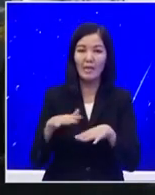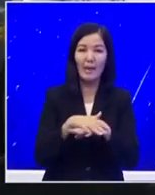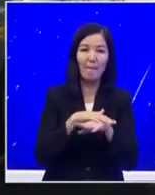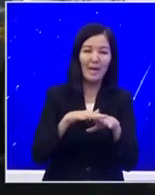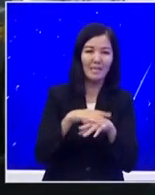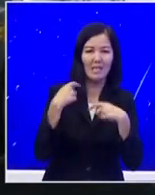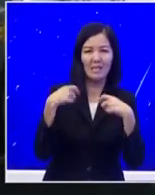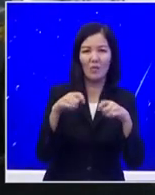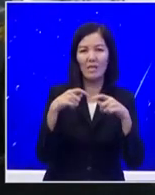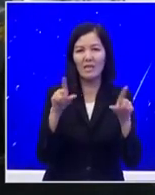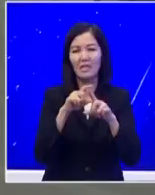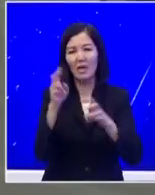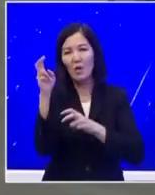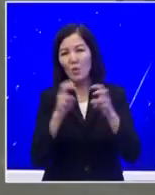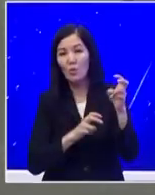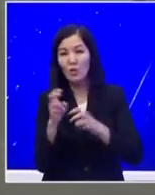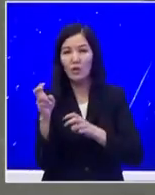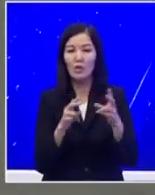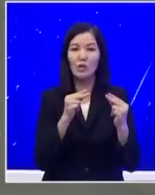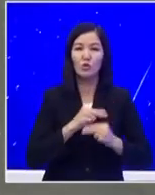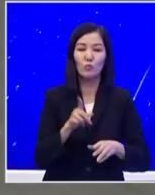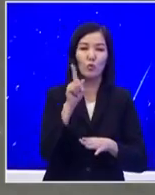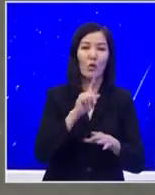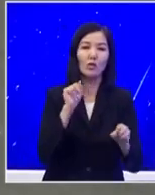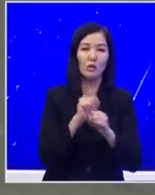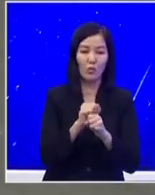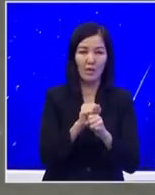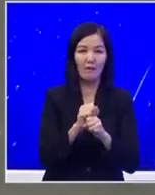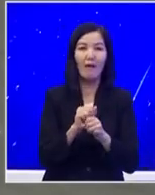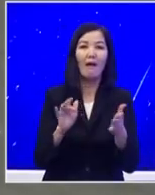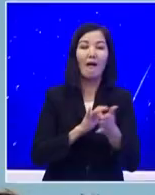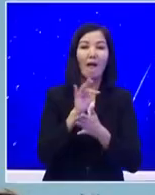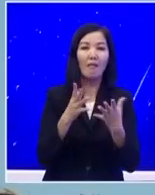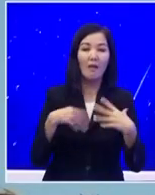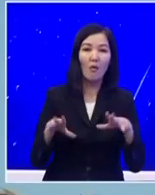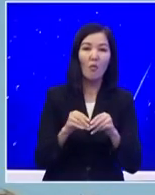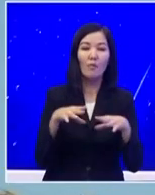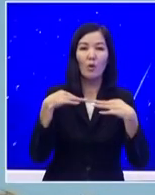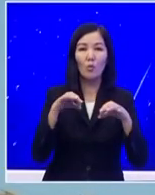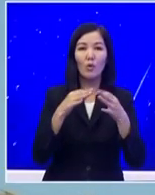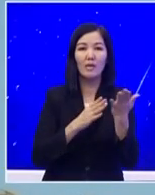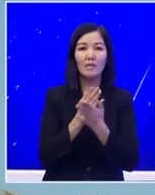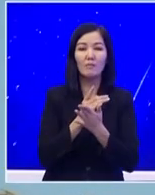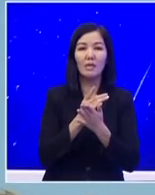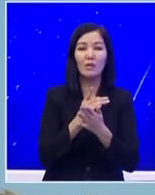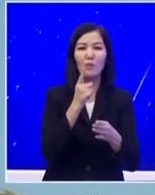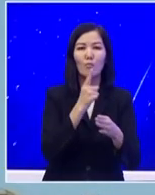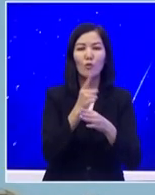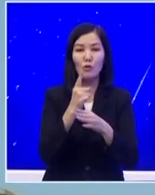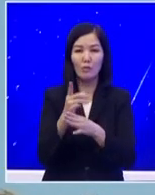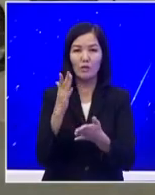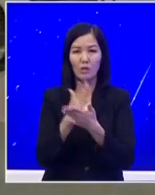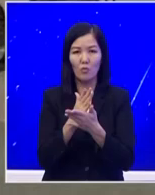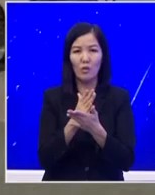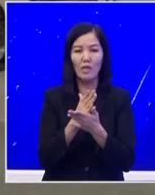базар, сауда-саттық нысандары, өндірістік өнеркәсіптік кәсіпорындар жұмысы уақытша тоқтайды. Қаладағы қоғамдық көлік қызметіне де